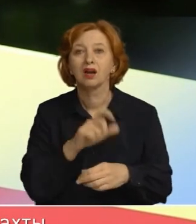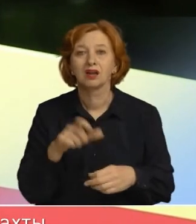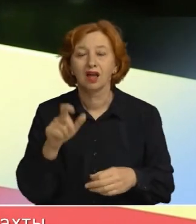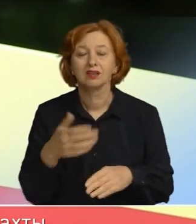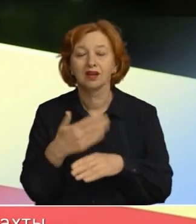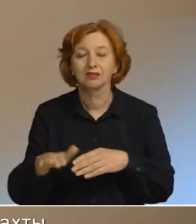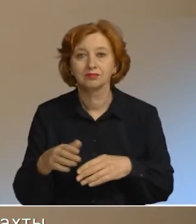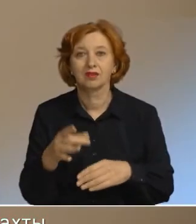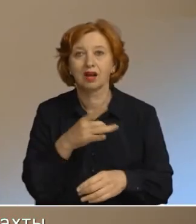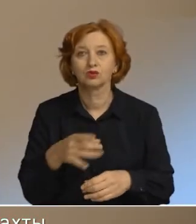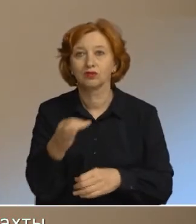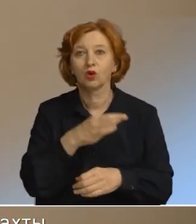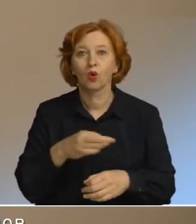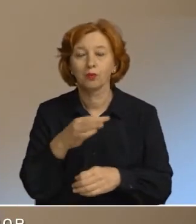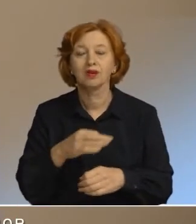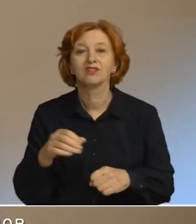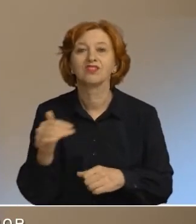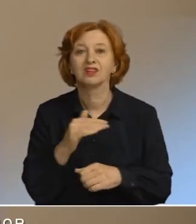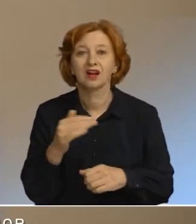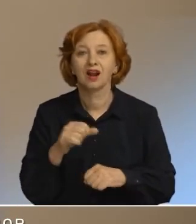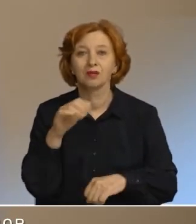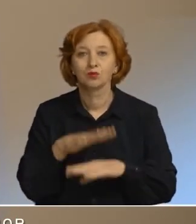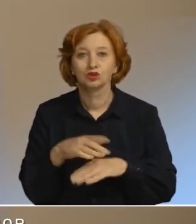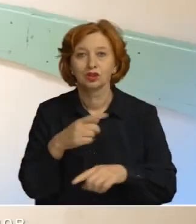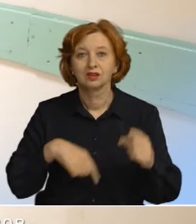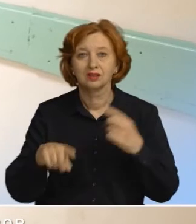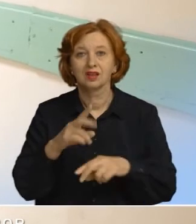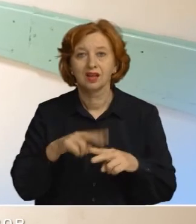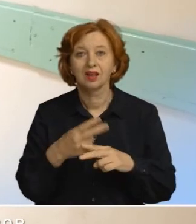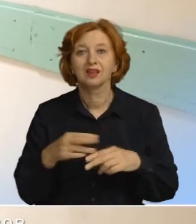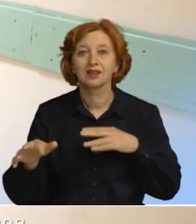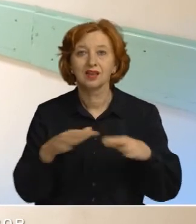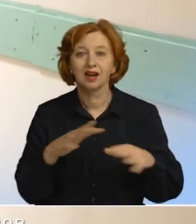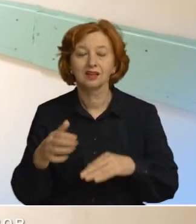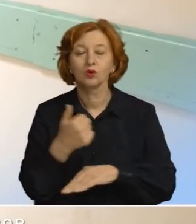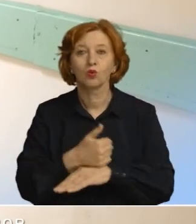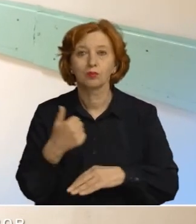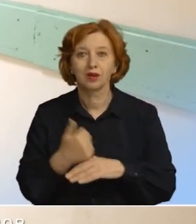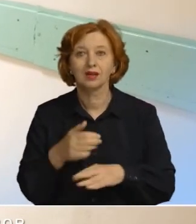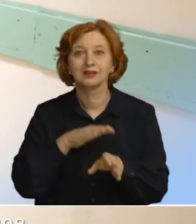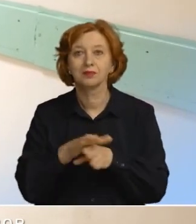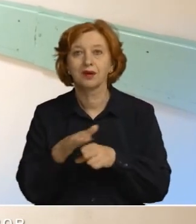выделенного Ростовской области из федерального бюджета за эффективную деятельность губернатора и органов исполнительной власти.